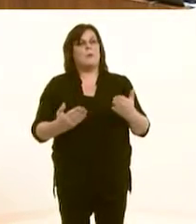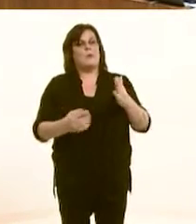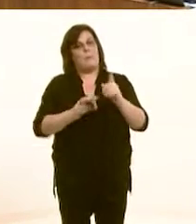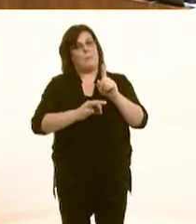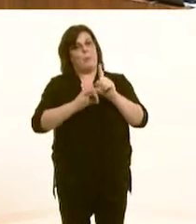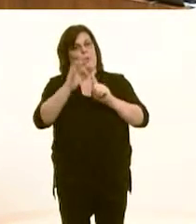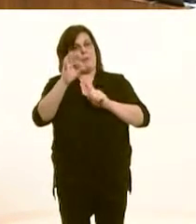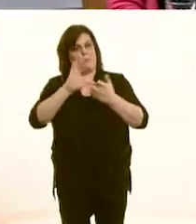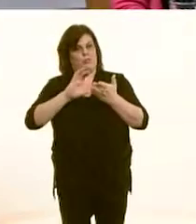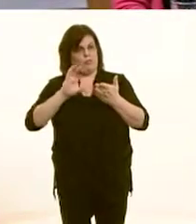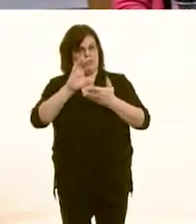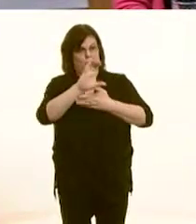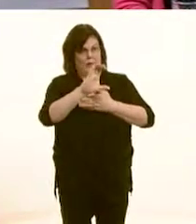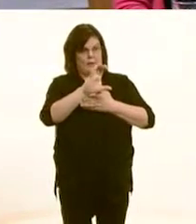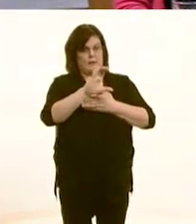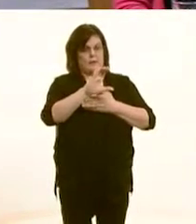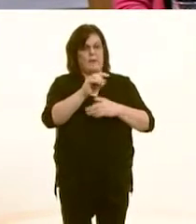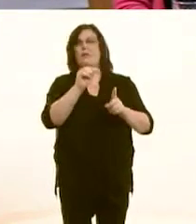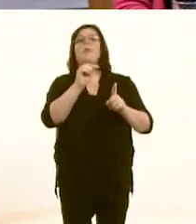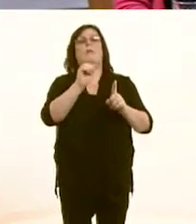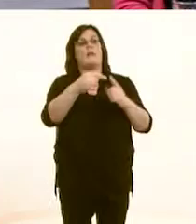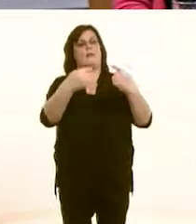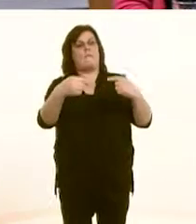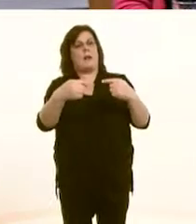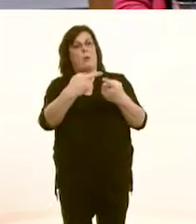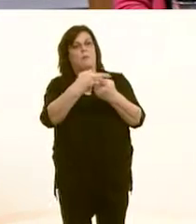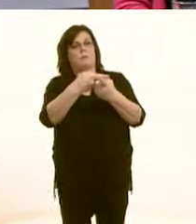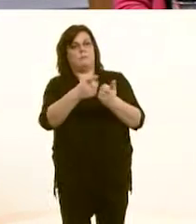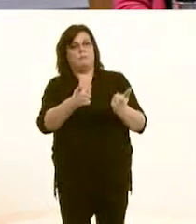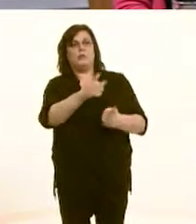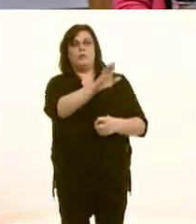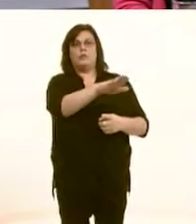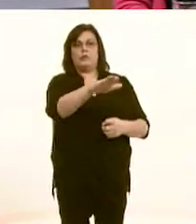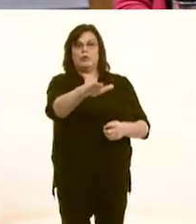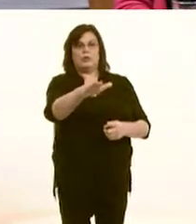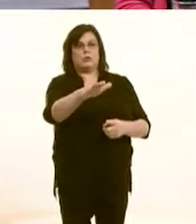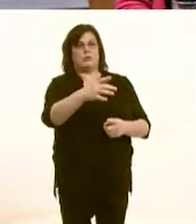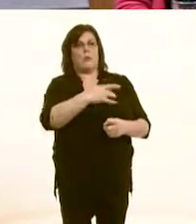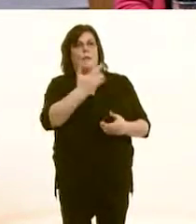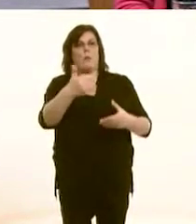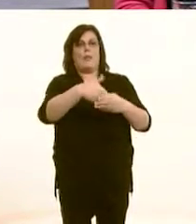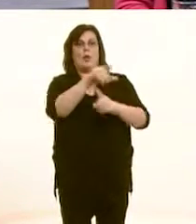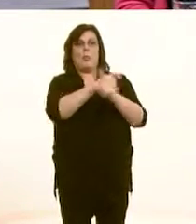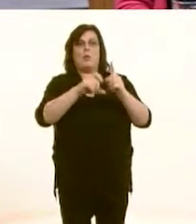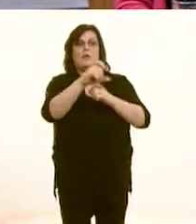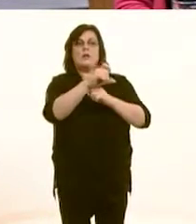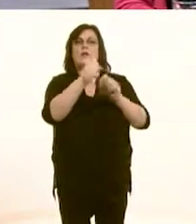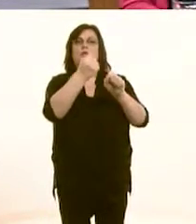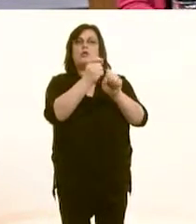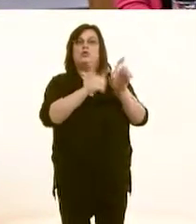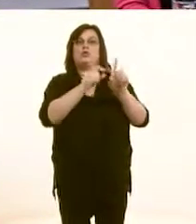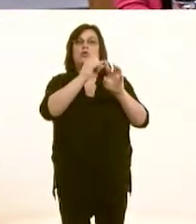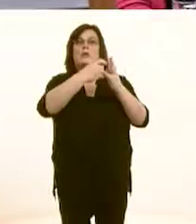gwrs, yn rhywbeth sydd ar gael i blant o gefndir teithio. A hefyd, mae yna adnoddau ar gael